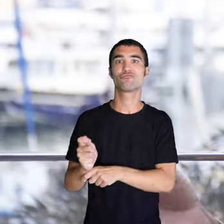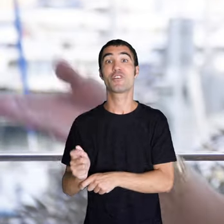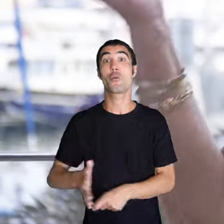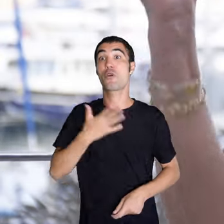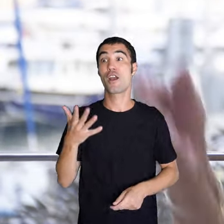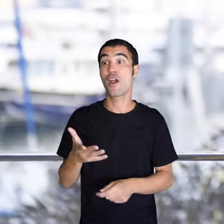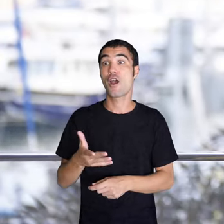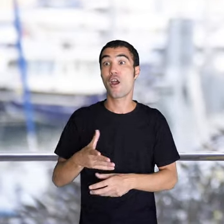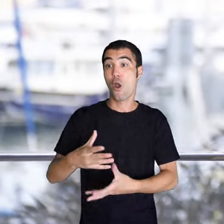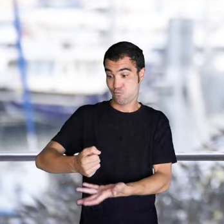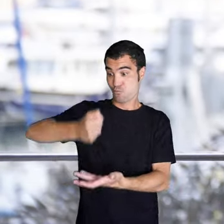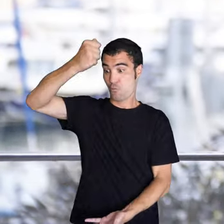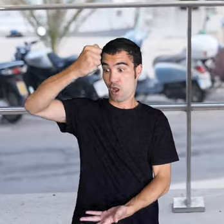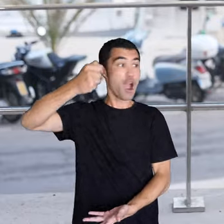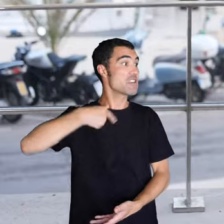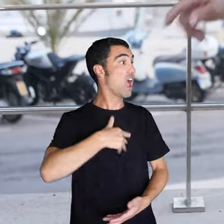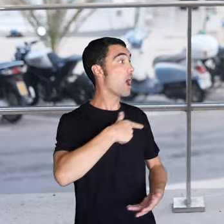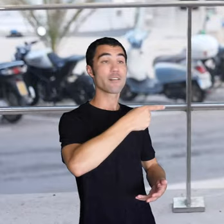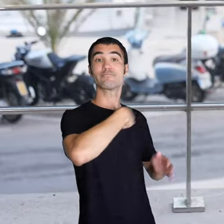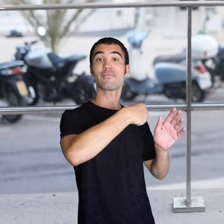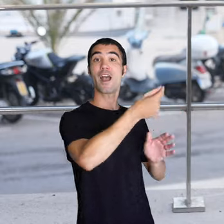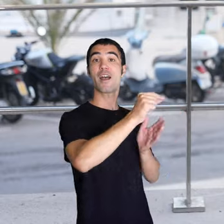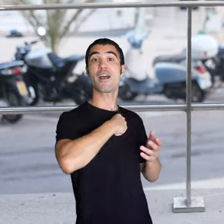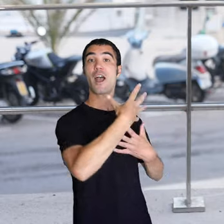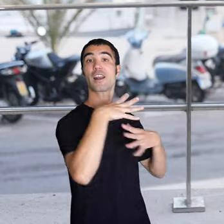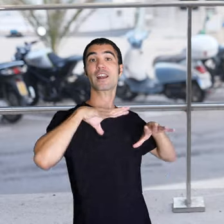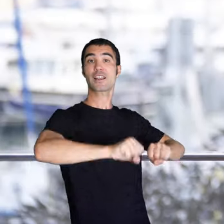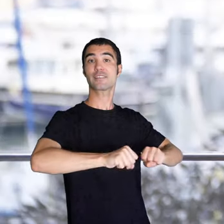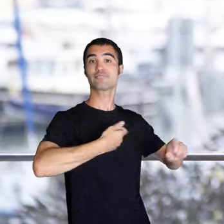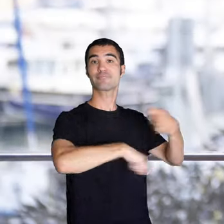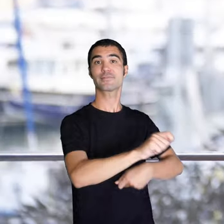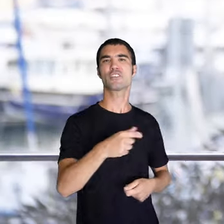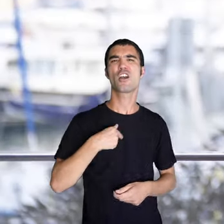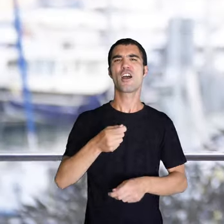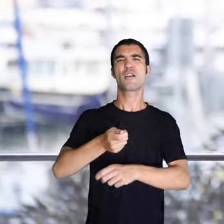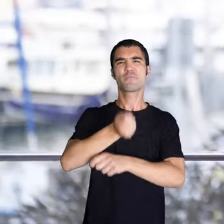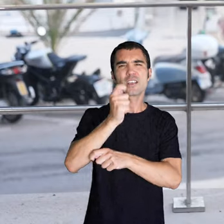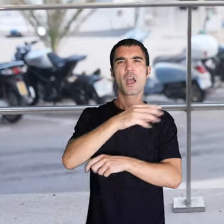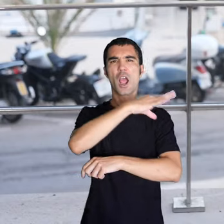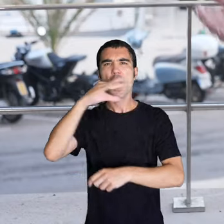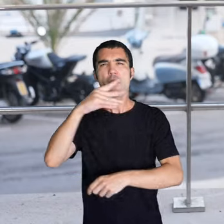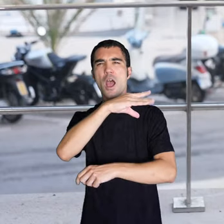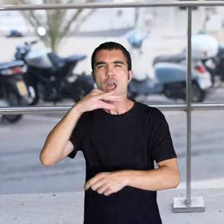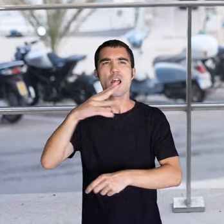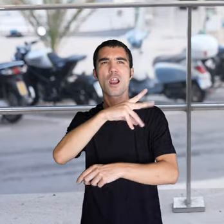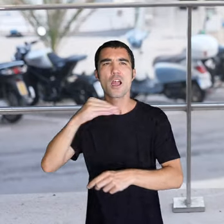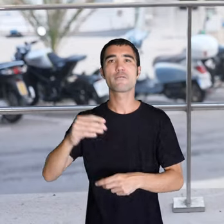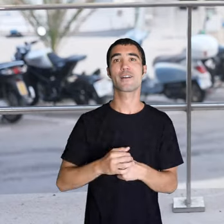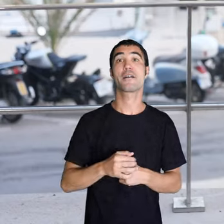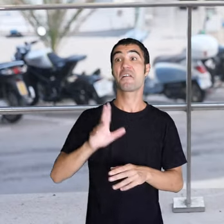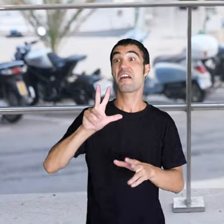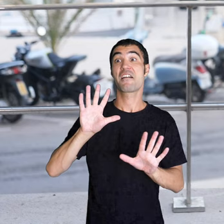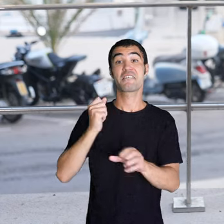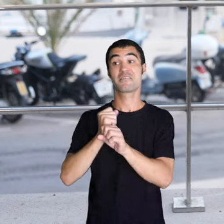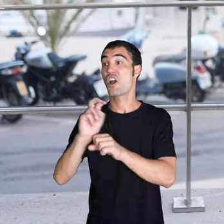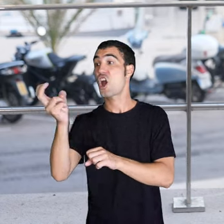pentura que agafaves i jo ja els tenia tots venuts. A dins la barca al vespre anàvem a pescar calamars. Calamars, domets i calamars, perquè si anàvem a fer altres feines